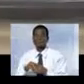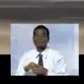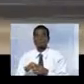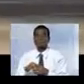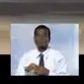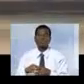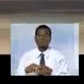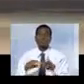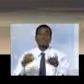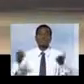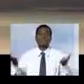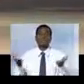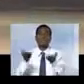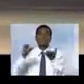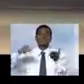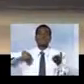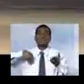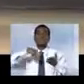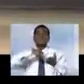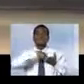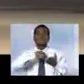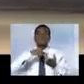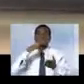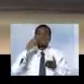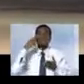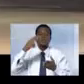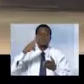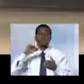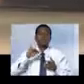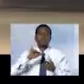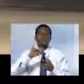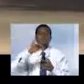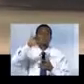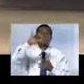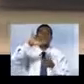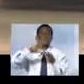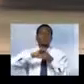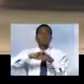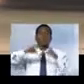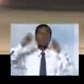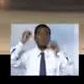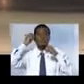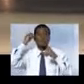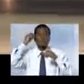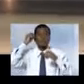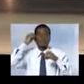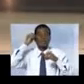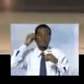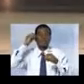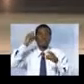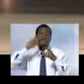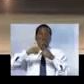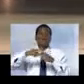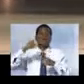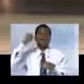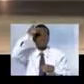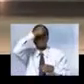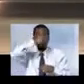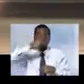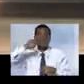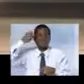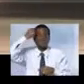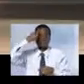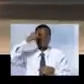Durban, nous sommes en Afrique du Sud. L'arrivée du président de la République de Côte d'Ivoire, Alassane Ouattara, y est effective lorsque les aiguilles